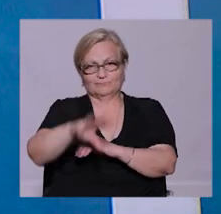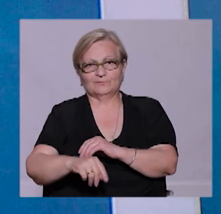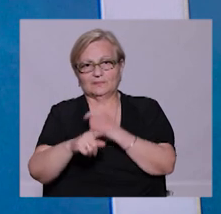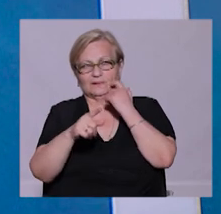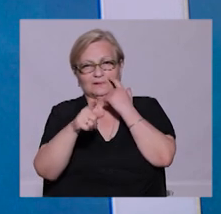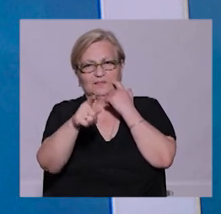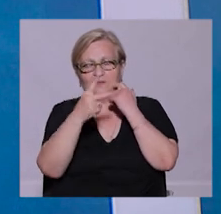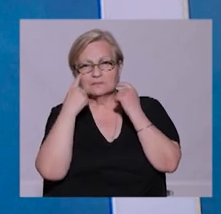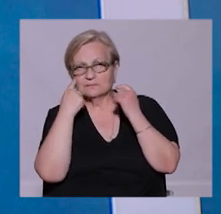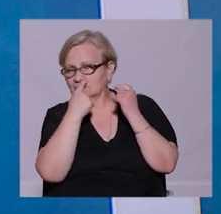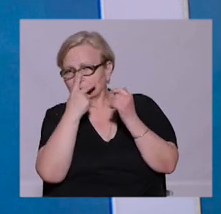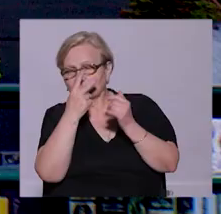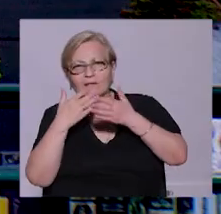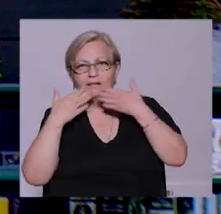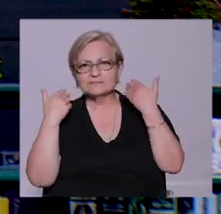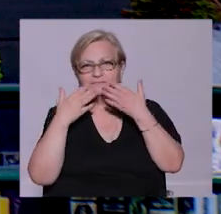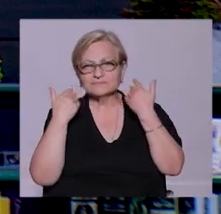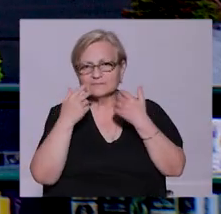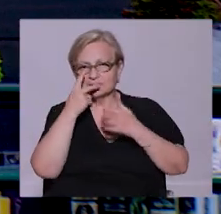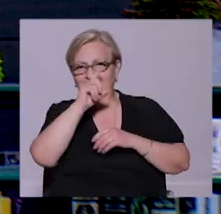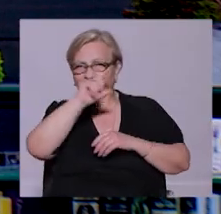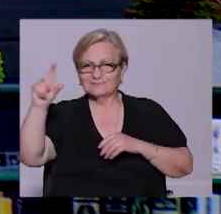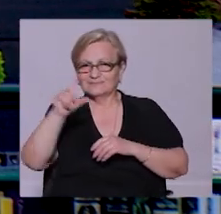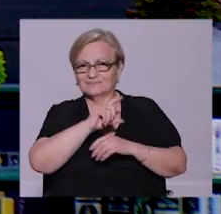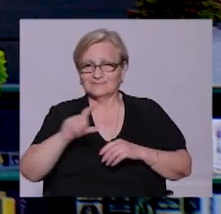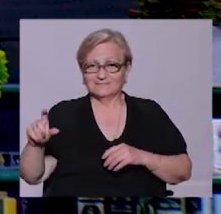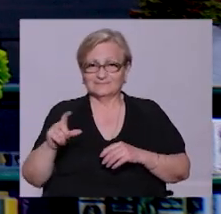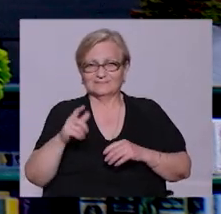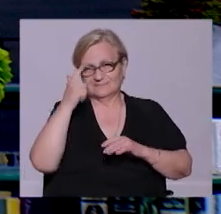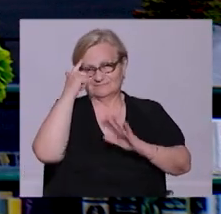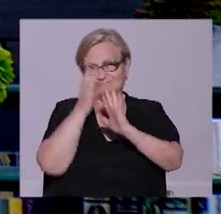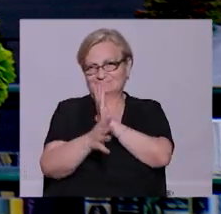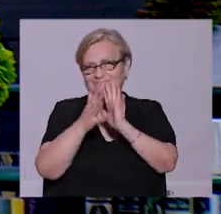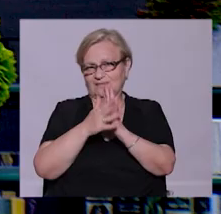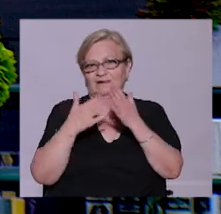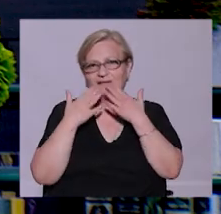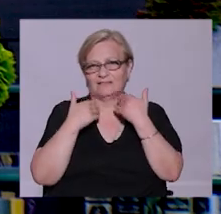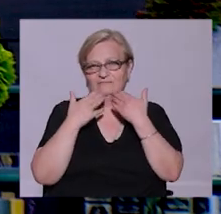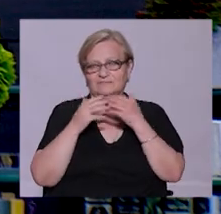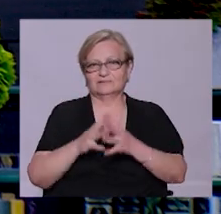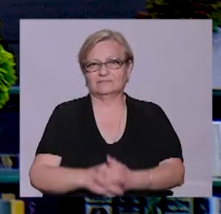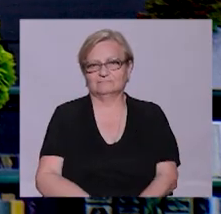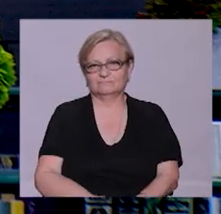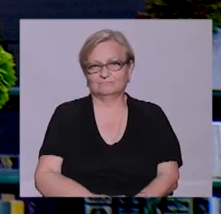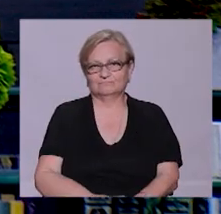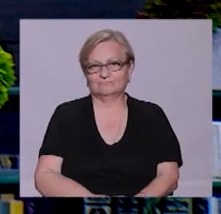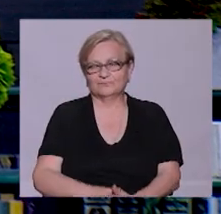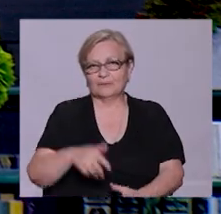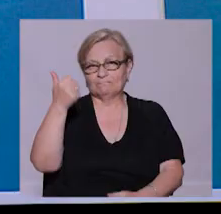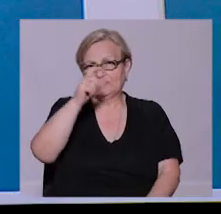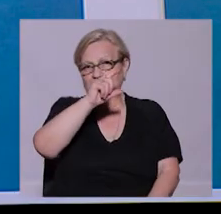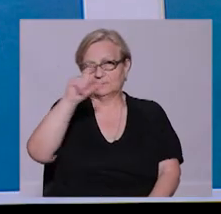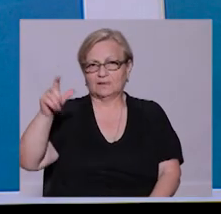უკეთ ახსაქმელია თვალისთვისაც, როდესაც აბზაცებად არის დაყოფილი და ასევე აზრობრივადაც სწორად არის დალაგებული. პირველ